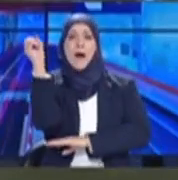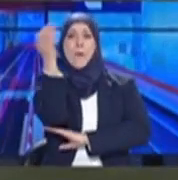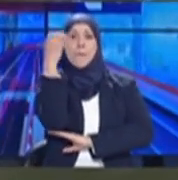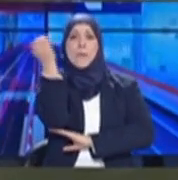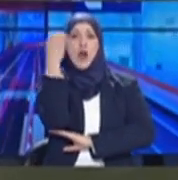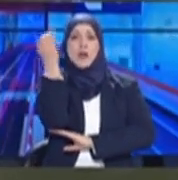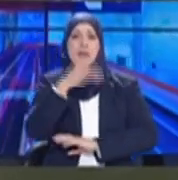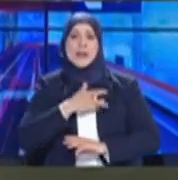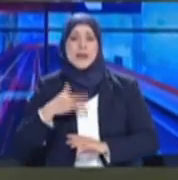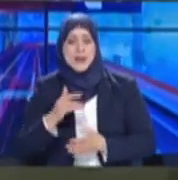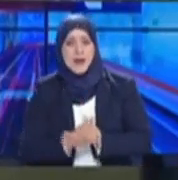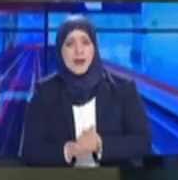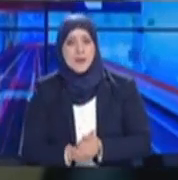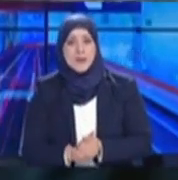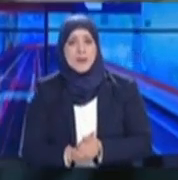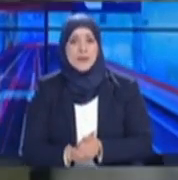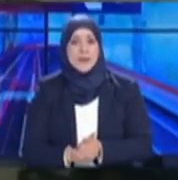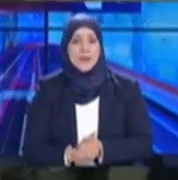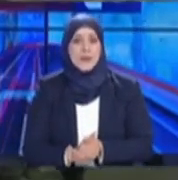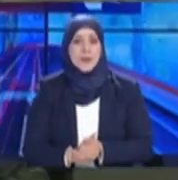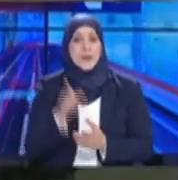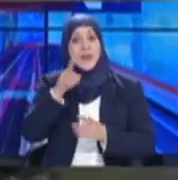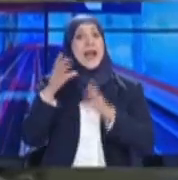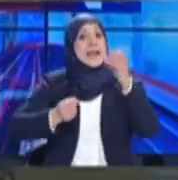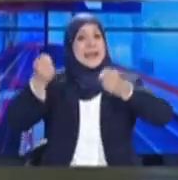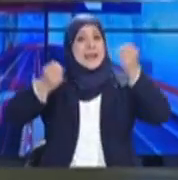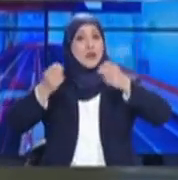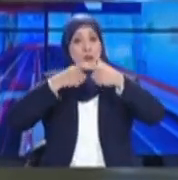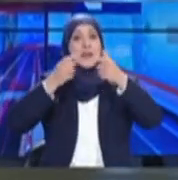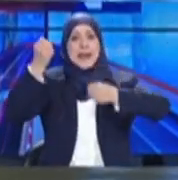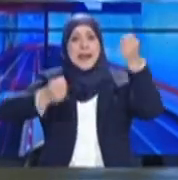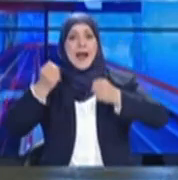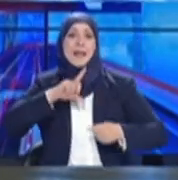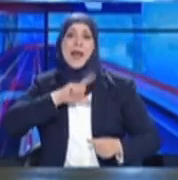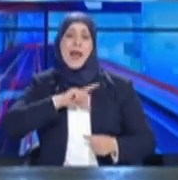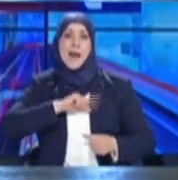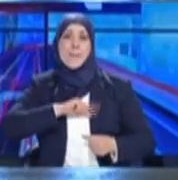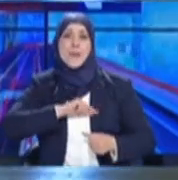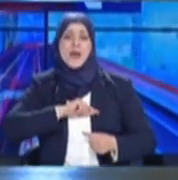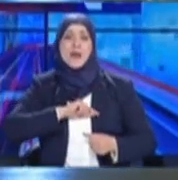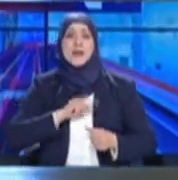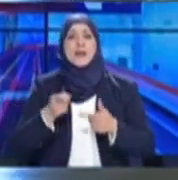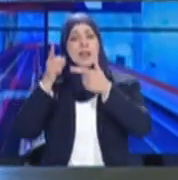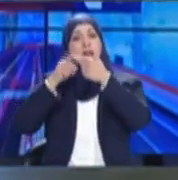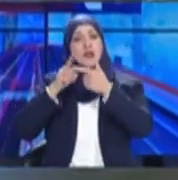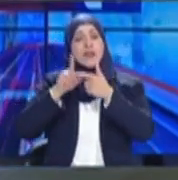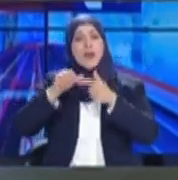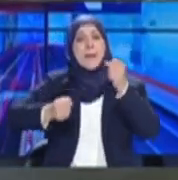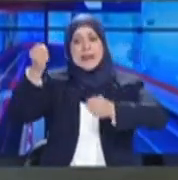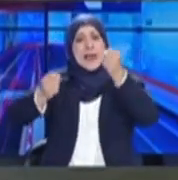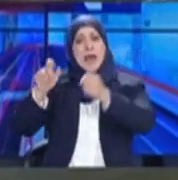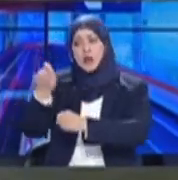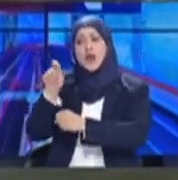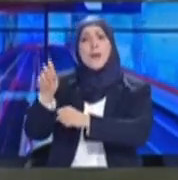هي اللي اللي وان كانت اه سياره امنيه كما سيرى عاديه تم ايقافها بطبيعه الحال حتى نشاهد الان